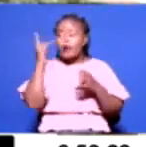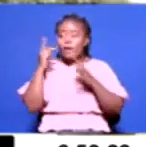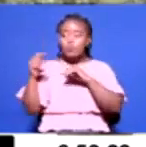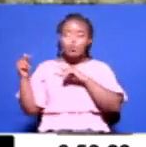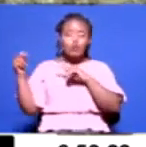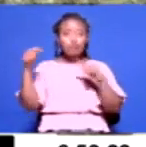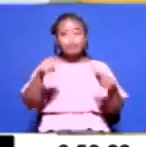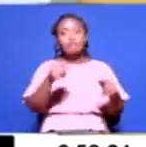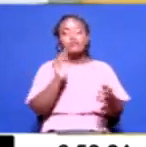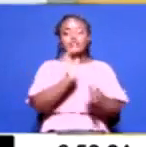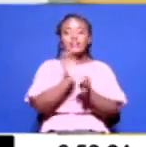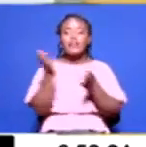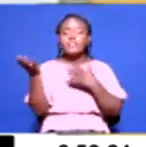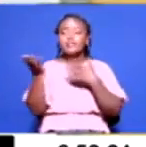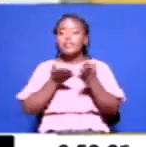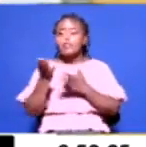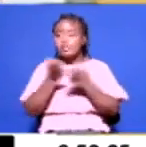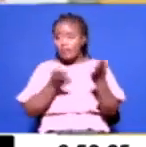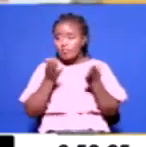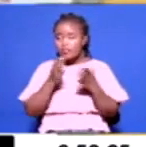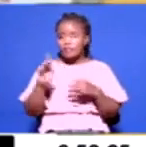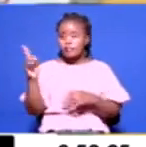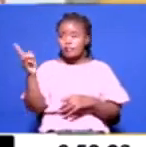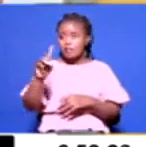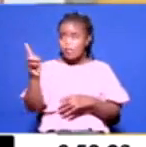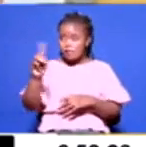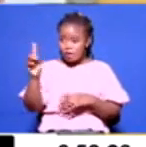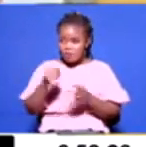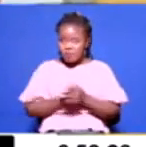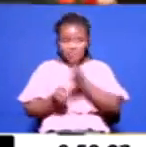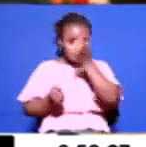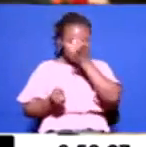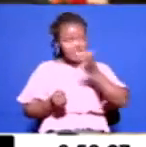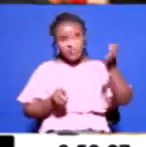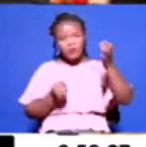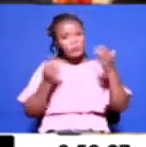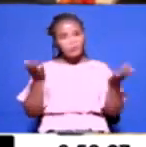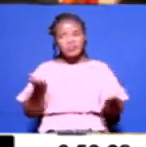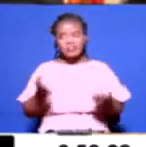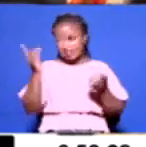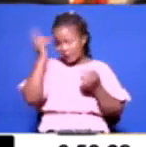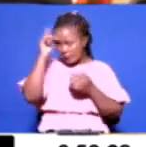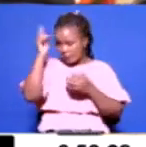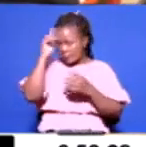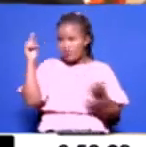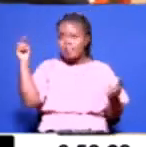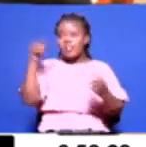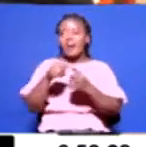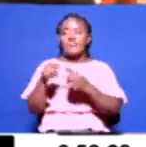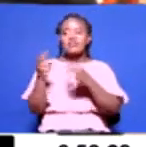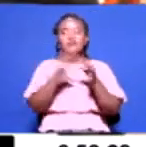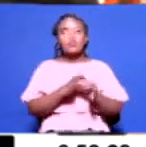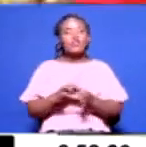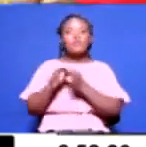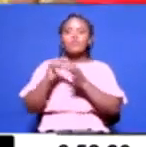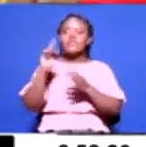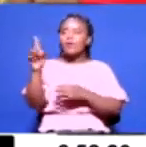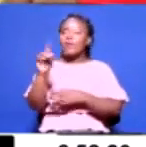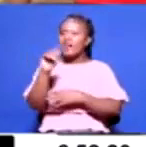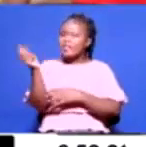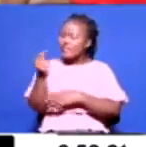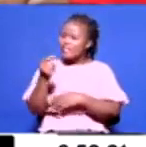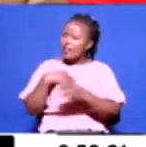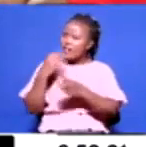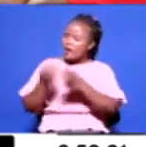misa Jumapili ya Pasaka jijini Nairobi, alipuuzilia mbali madai kwamba chama cha Azimio la Umoja wa Kenya kimebuni kamati